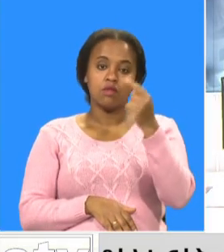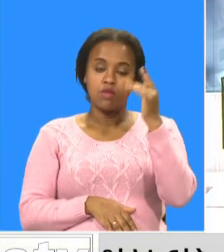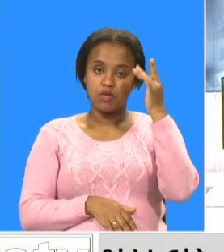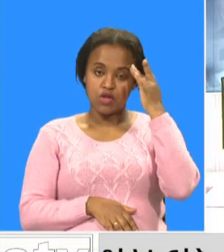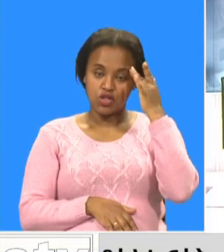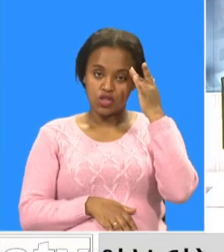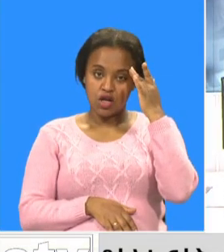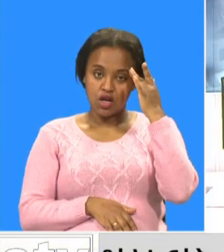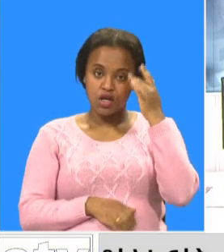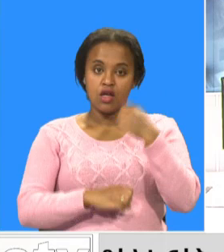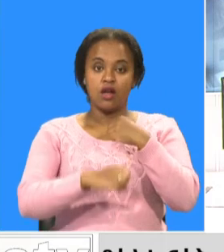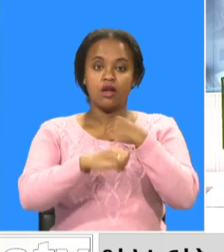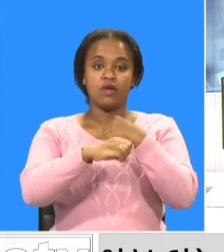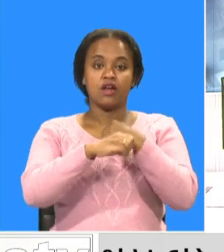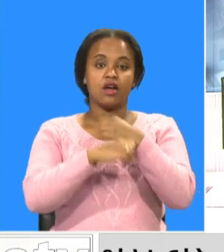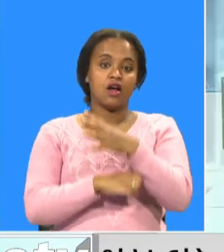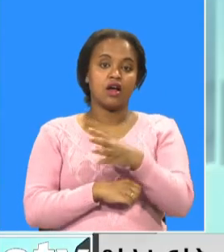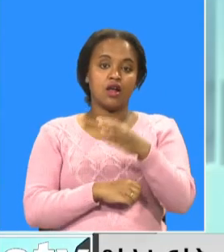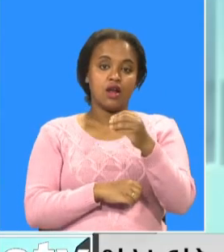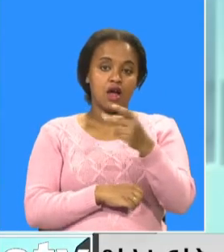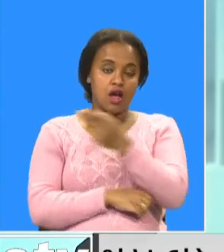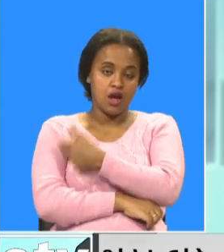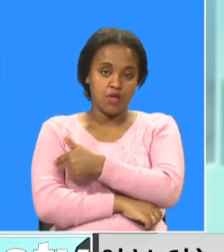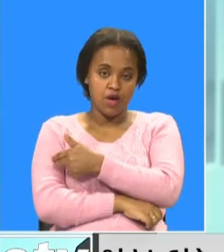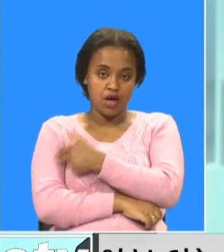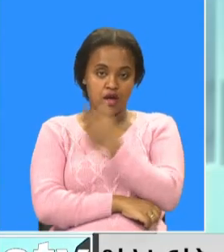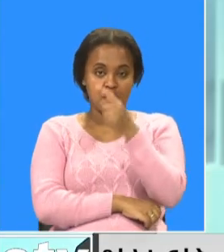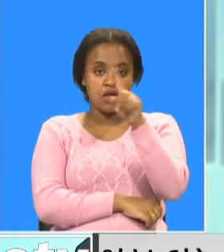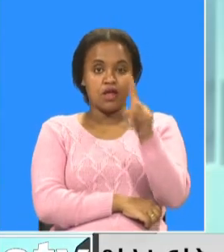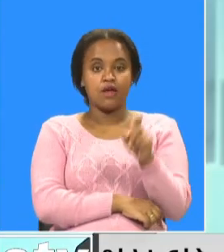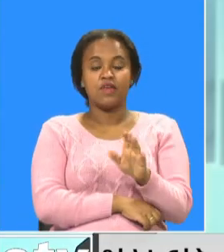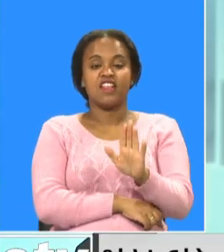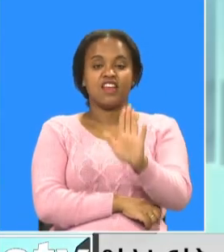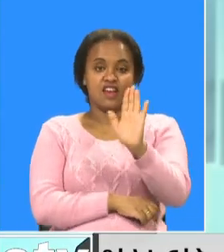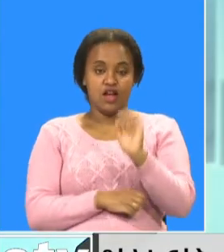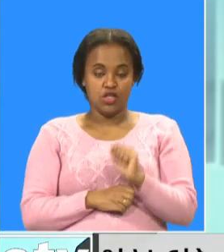በሽታ ለመከላከል እና ለማከም የሚጠይቃቸው